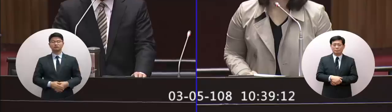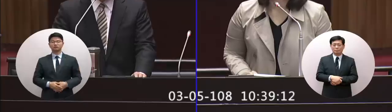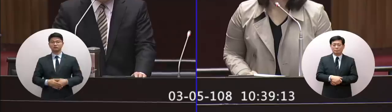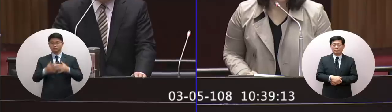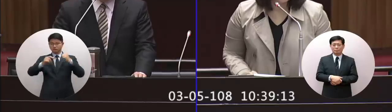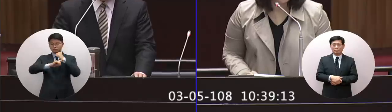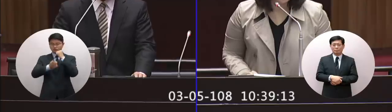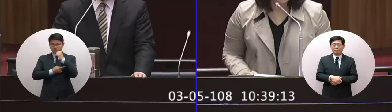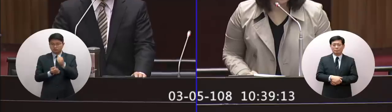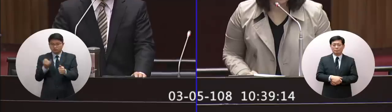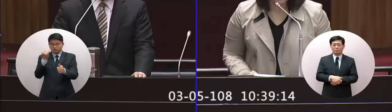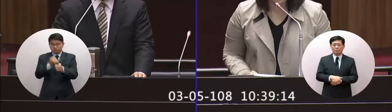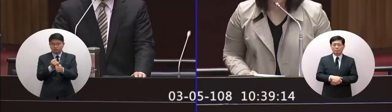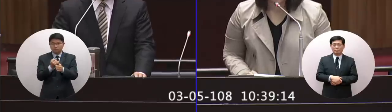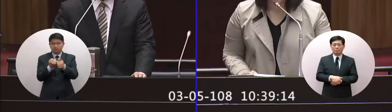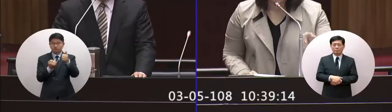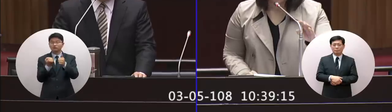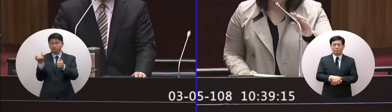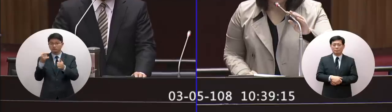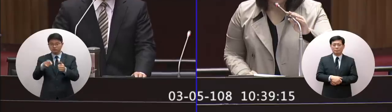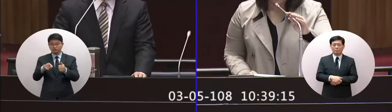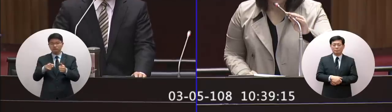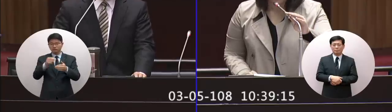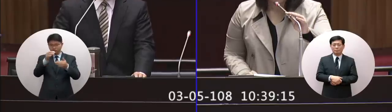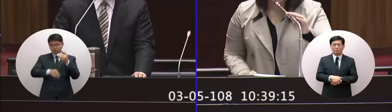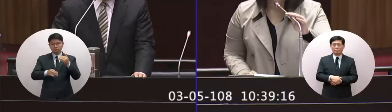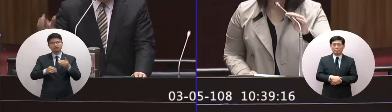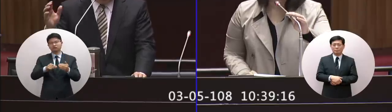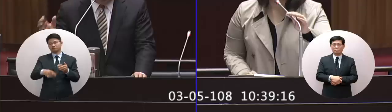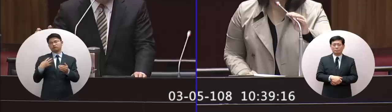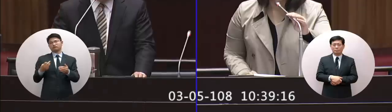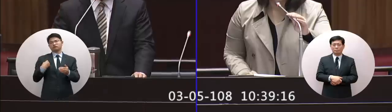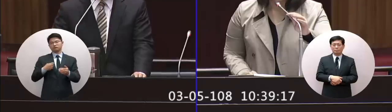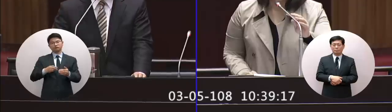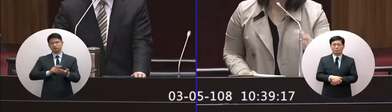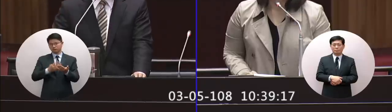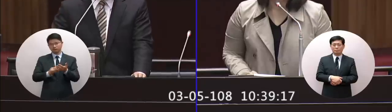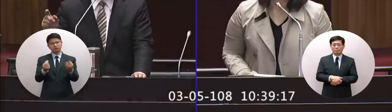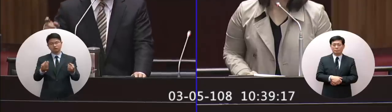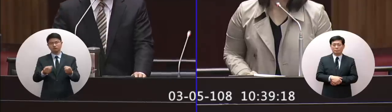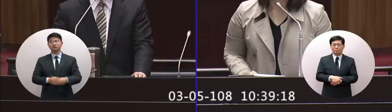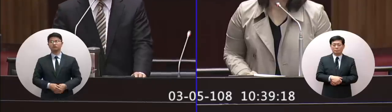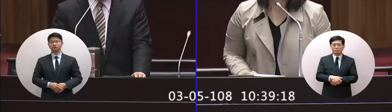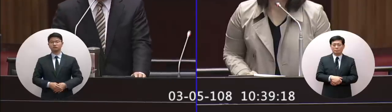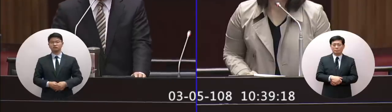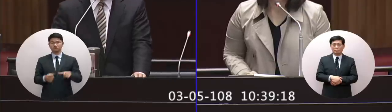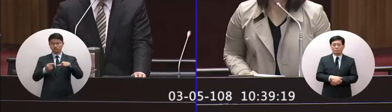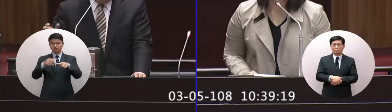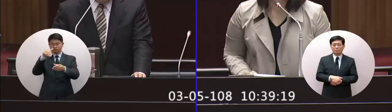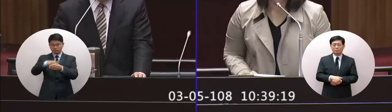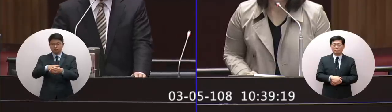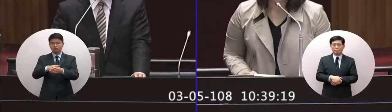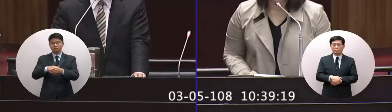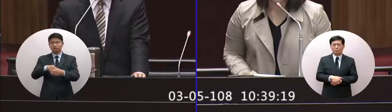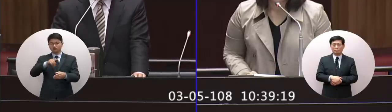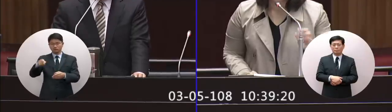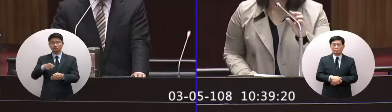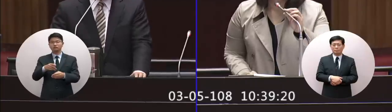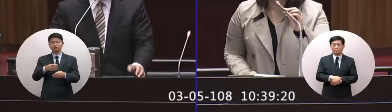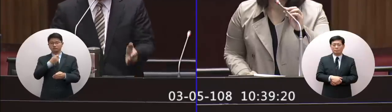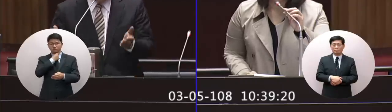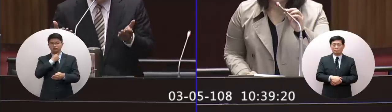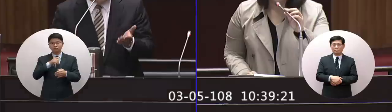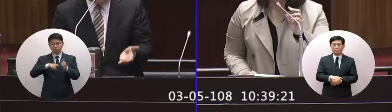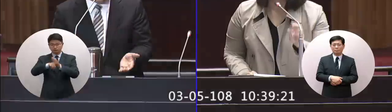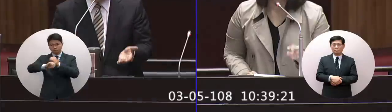姻夫妻的规定完整不动，公投的结果说要订定专法，我们订定专